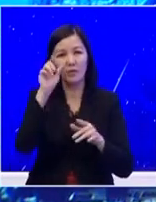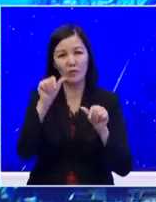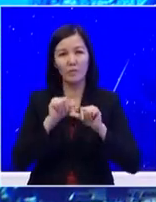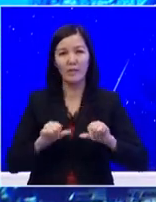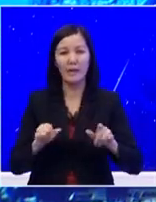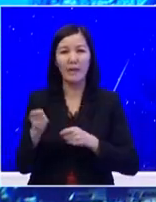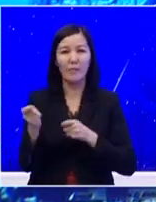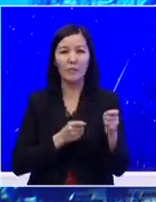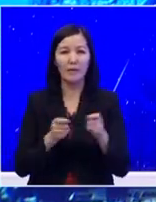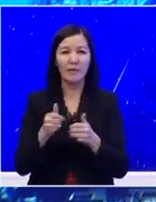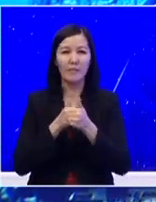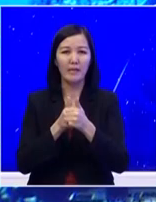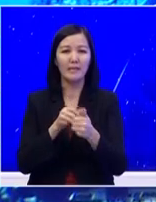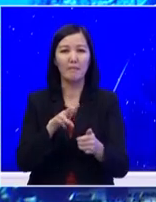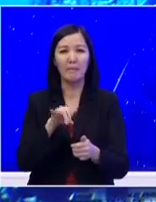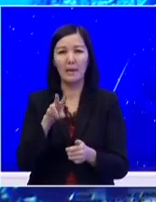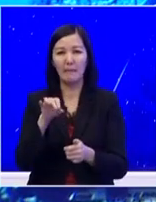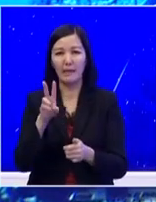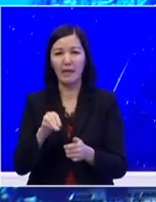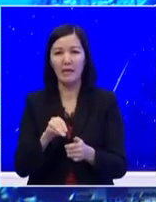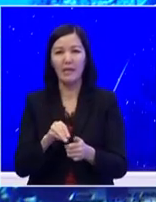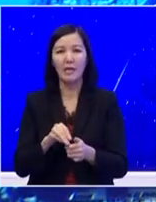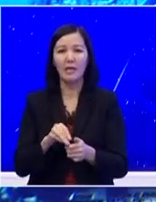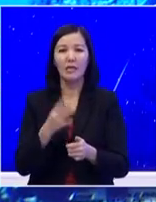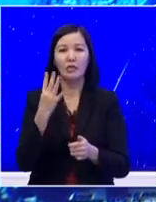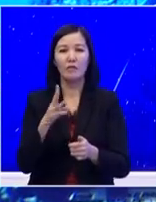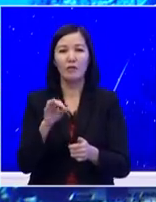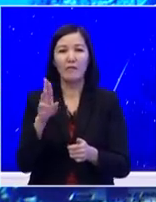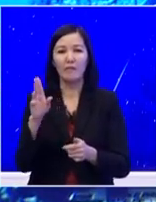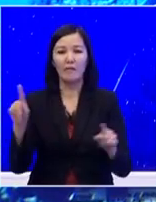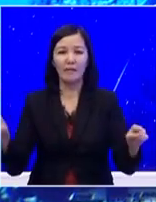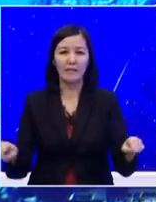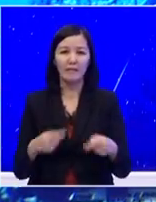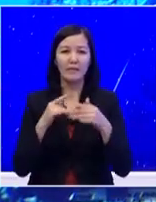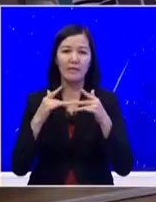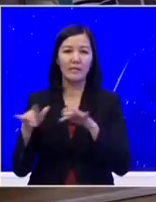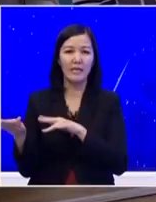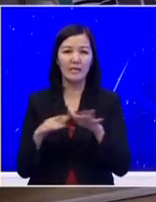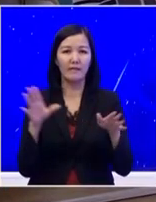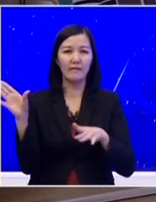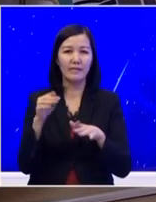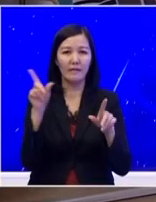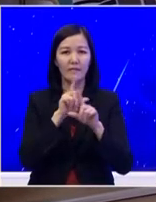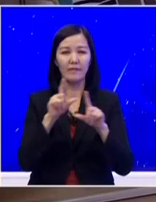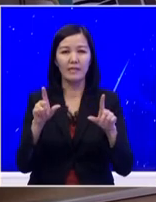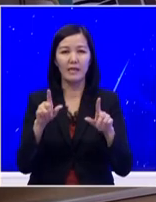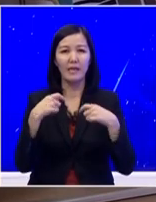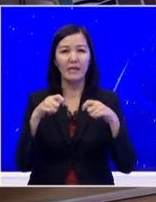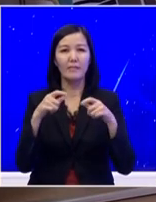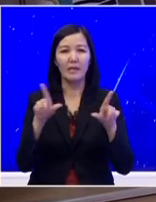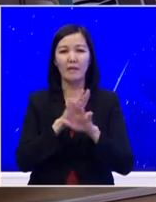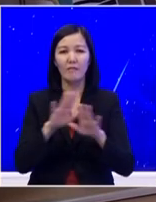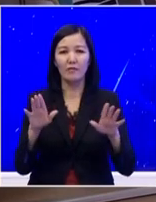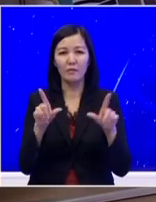под председательством главы Кабмина Аскара Мамина. Так, с 4 мая возобновят деятельность все виды непродовольственных